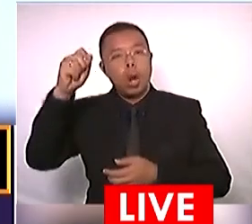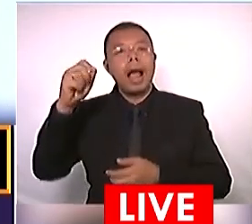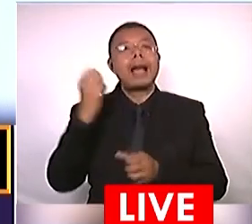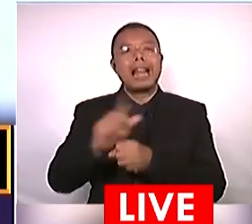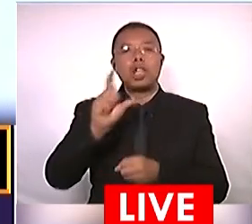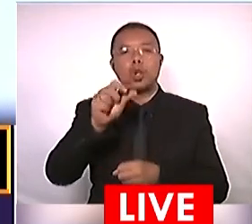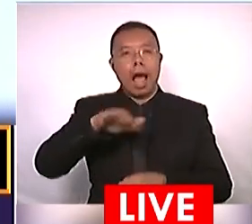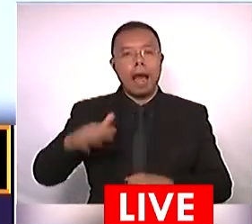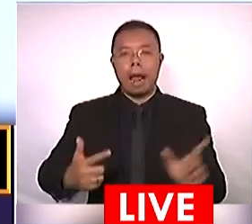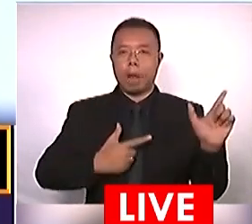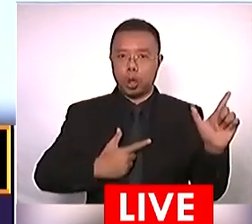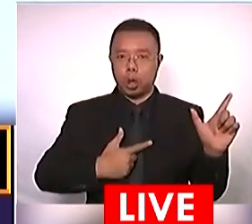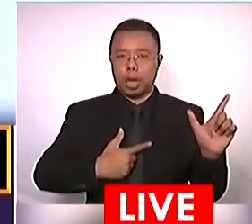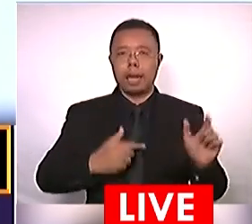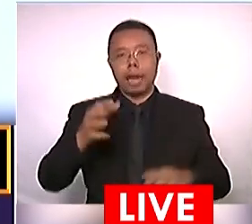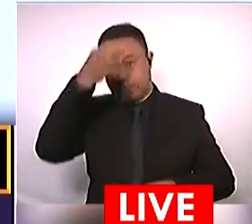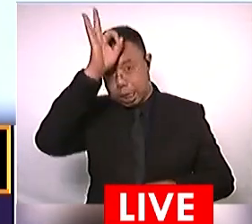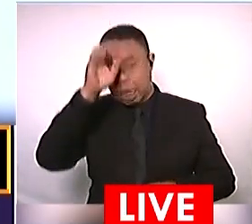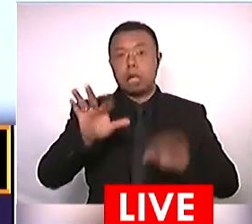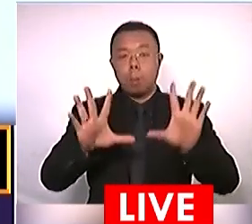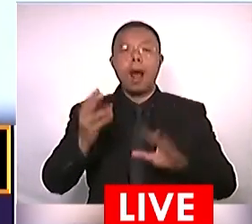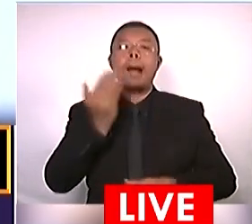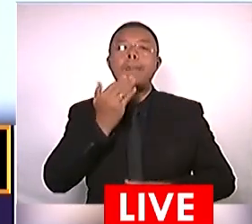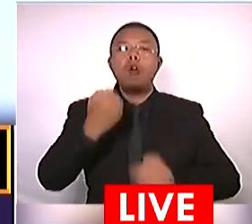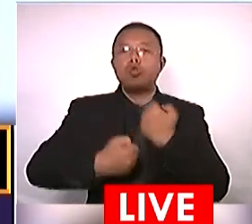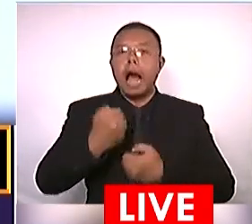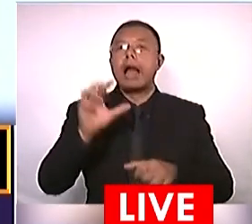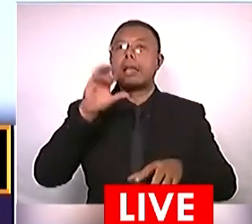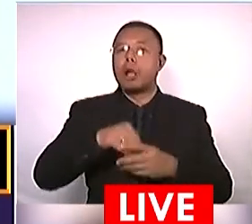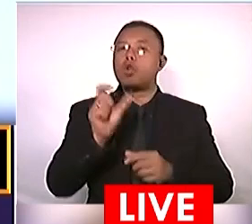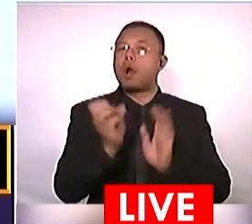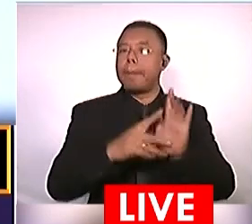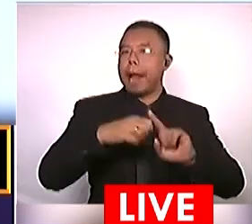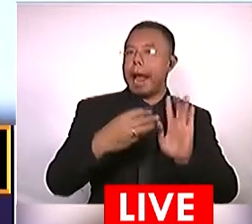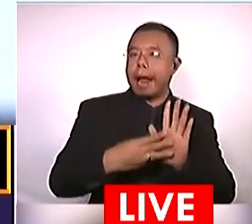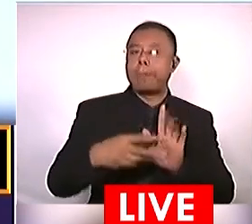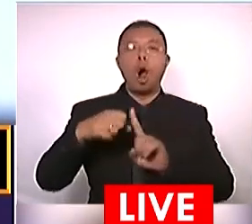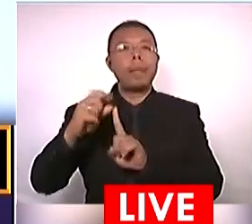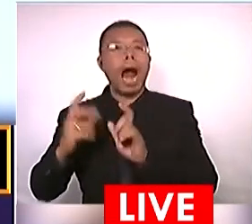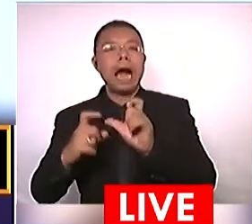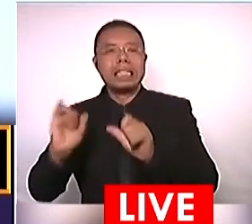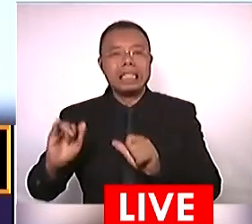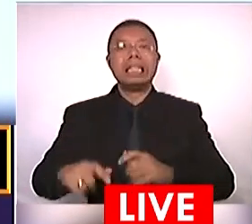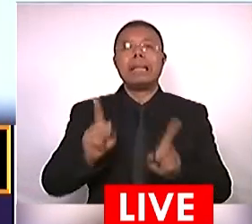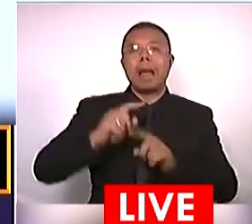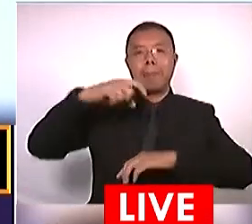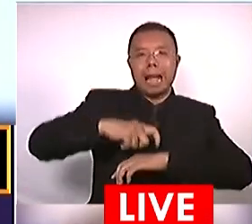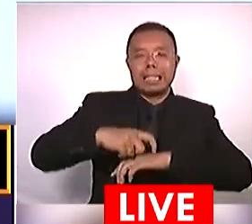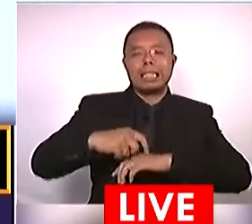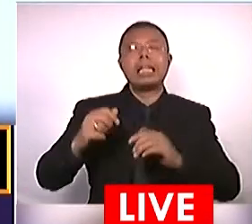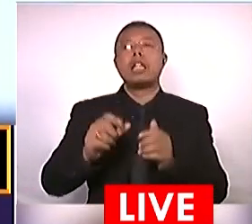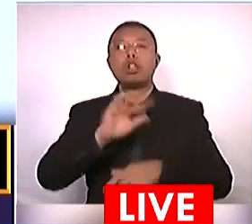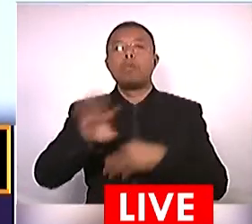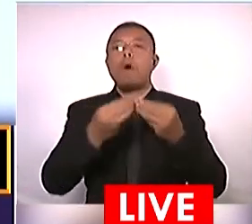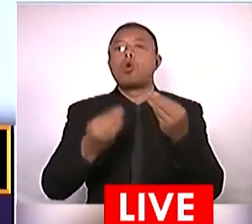Bayangkara 10 mudah berusaha termasuk UMKM dan koperasi 11 masjid Sejahtera pengurus Masjid